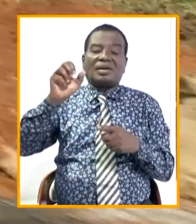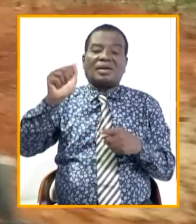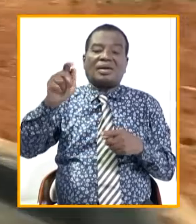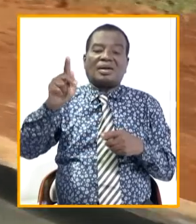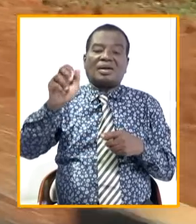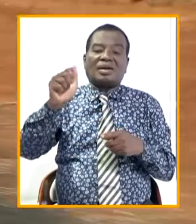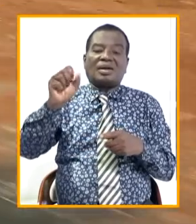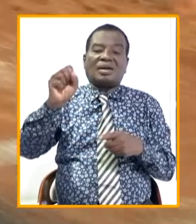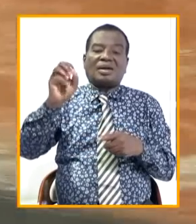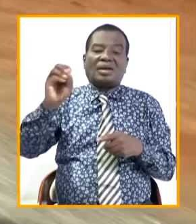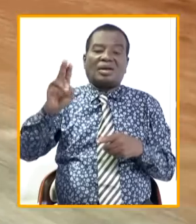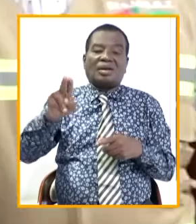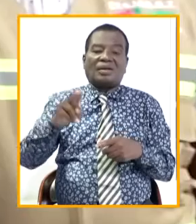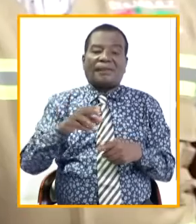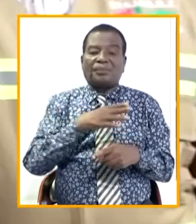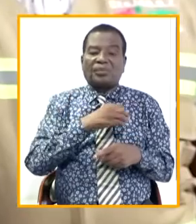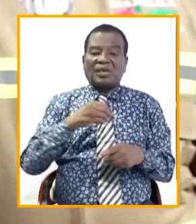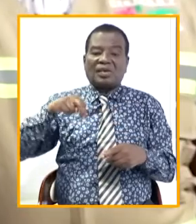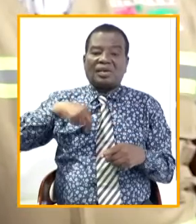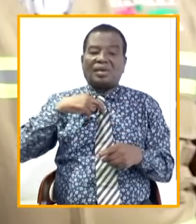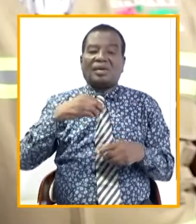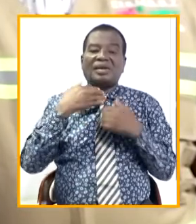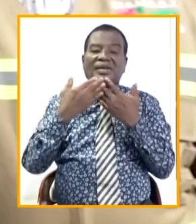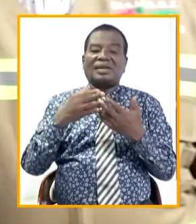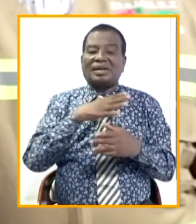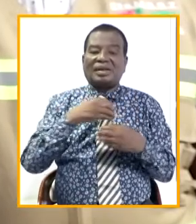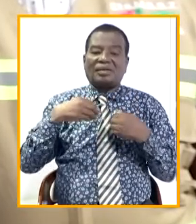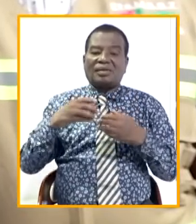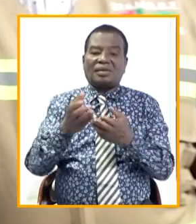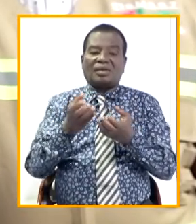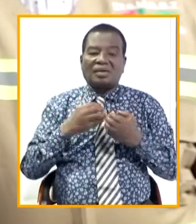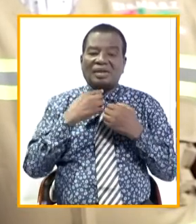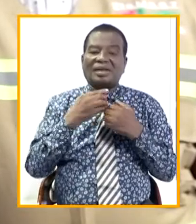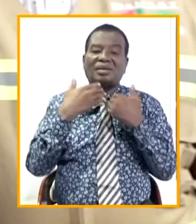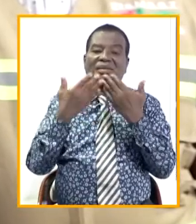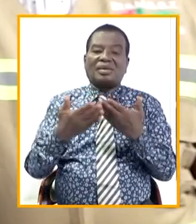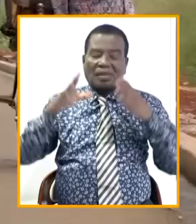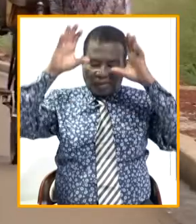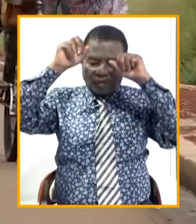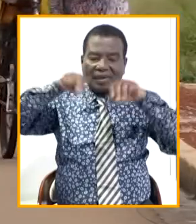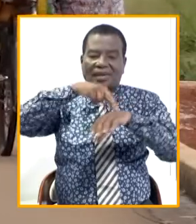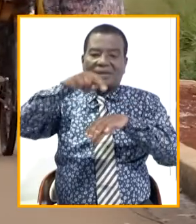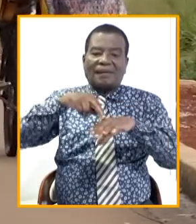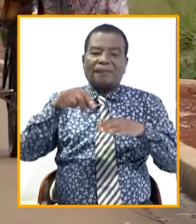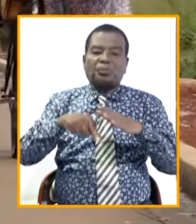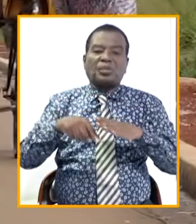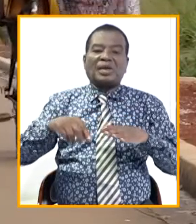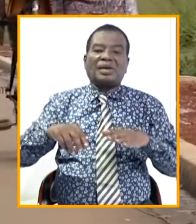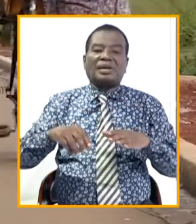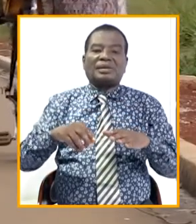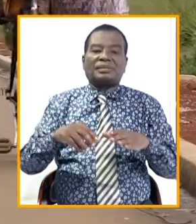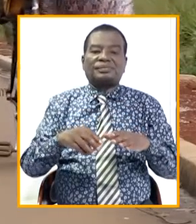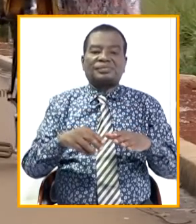ce développement-là a un visage, a un nom. Nous pouvons dire merci et nous voulons dire merci par ma voix au président de la République. La route précède